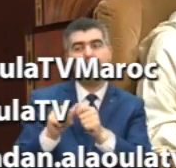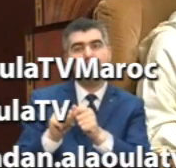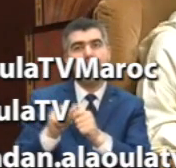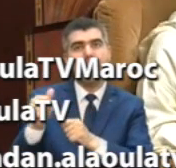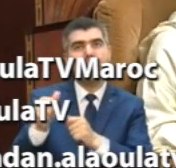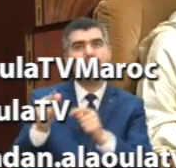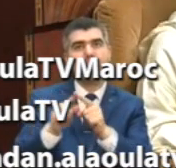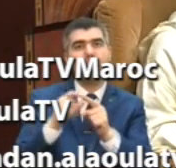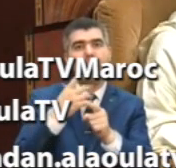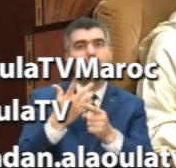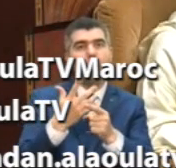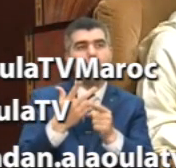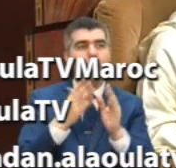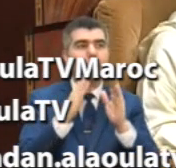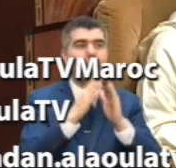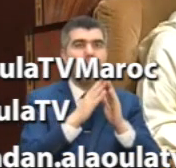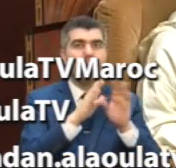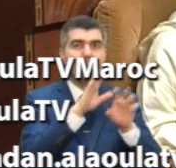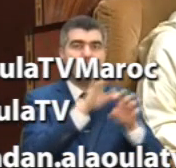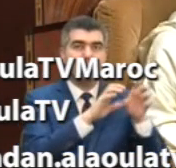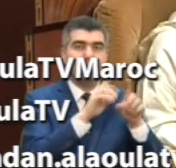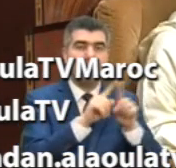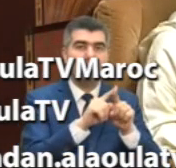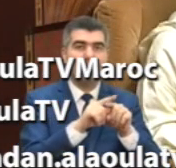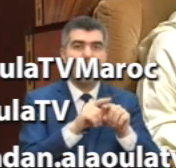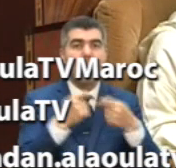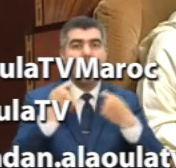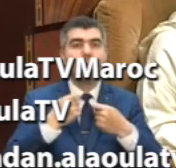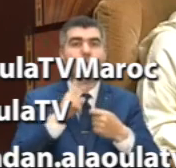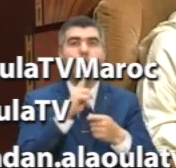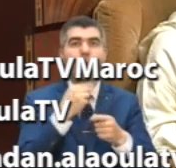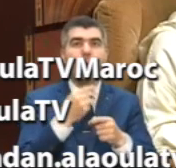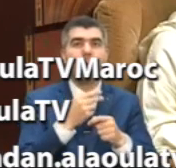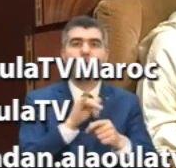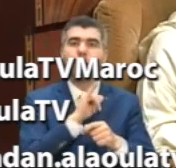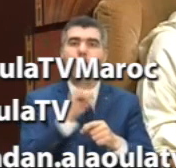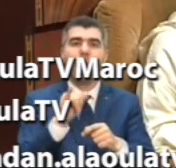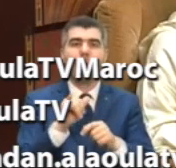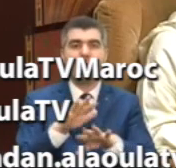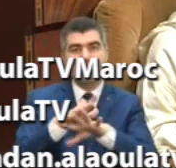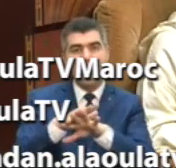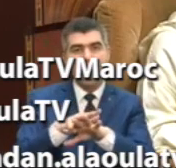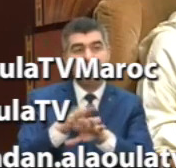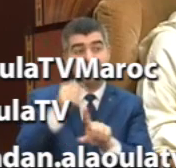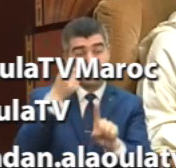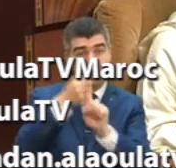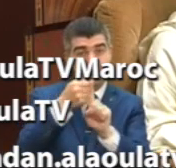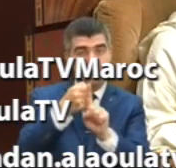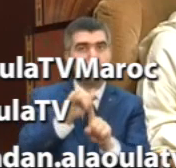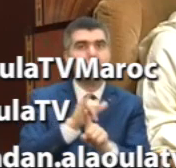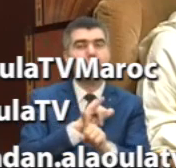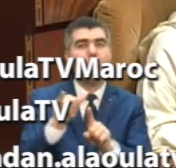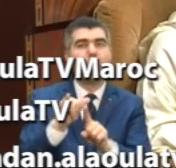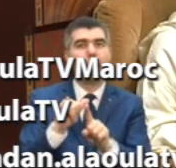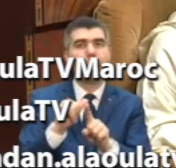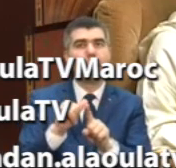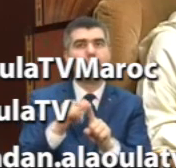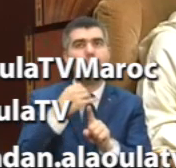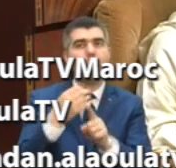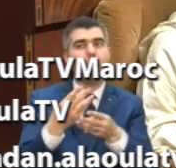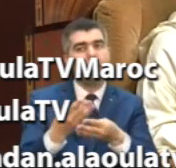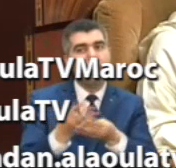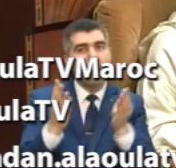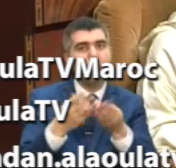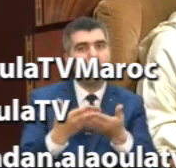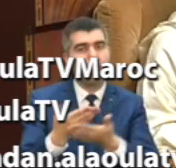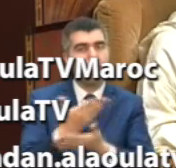كاين صاحب القيد. رئيس الحكومه السابق من سلا، سلا ما عملتو فيها حتى شي مجهود. هذا بلغوا هذا الشيء لرئيس الحكومه في المجلس الحكومي،